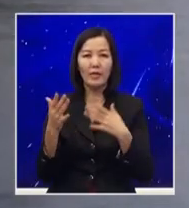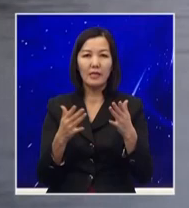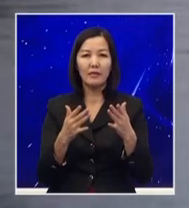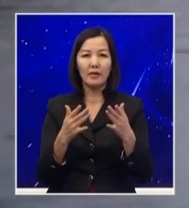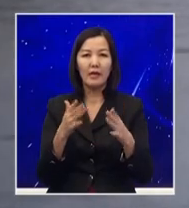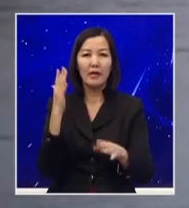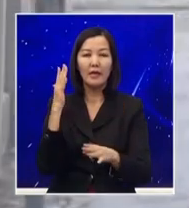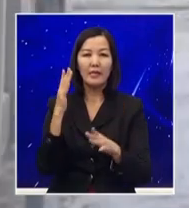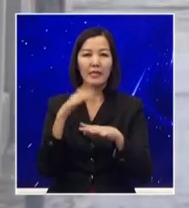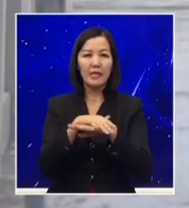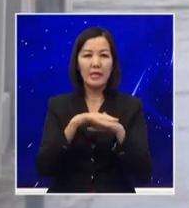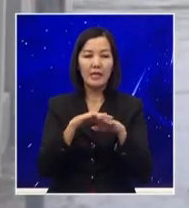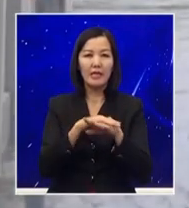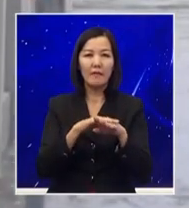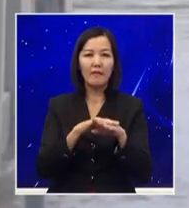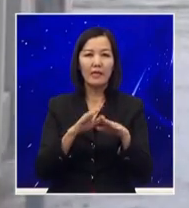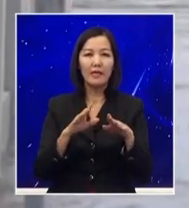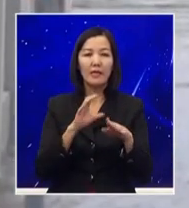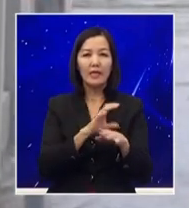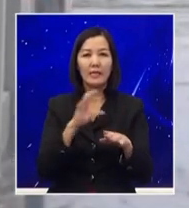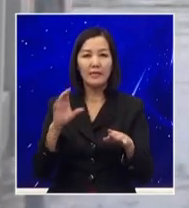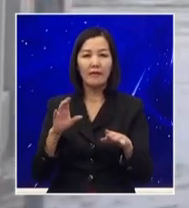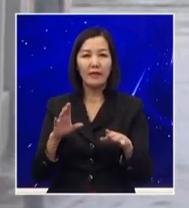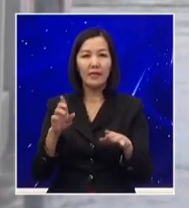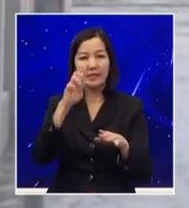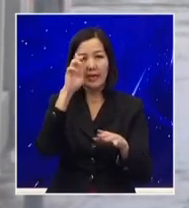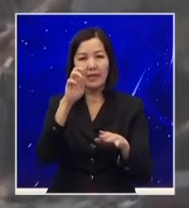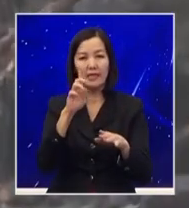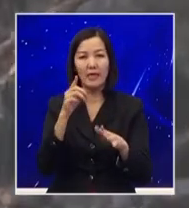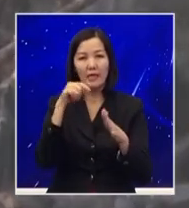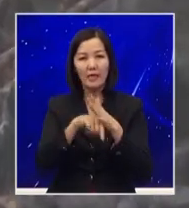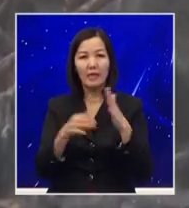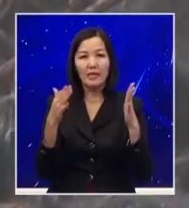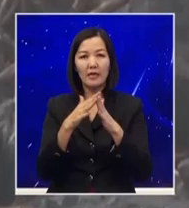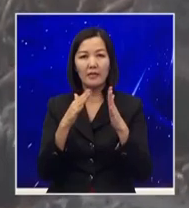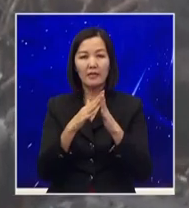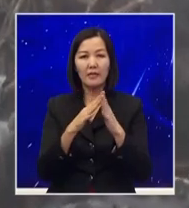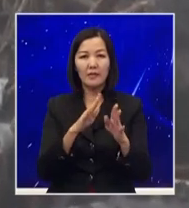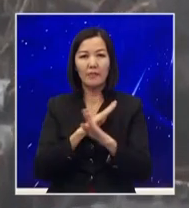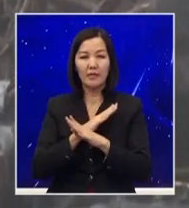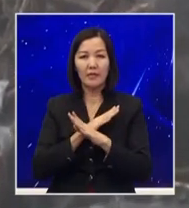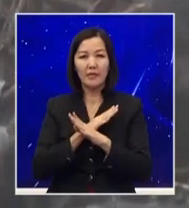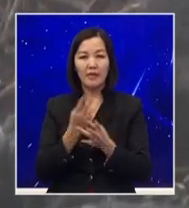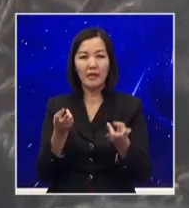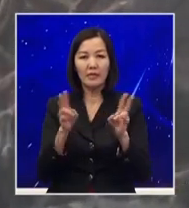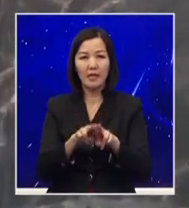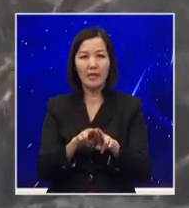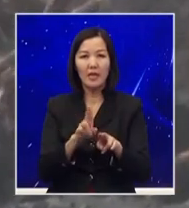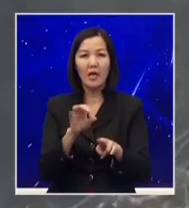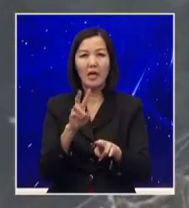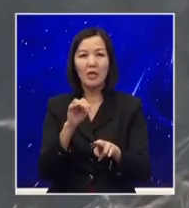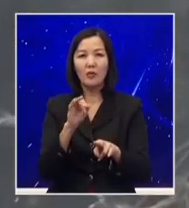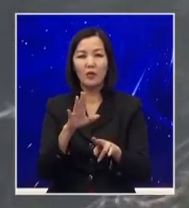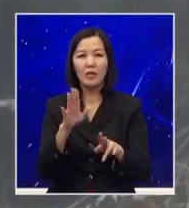гватемальская деревня Киче на севере страны. Находившиеся в домах люди оказались в смертельной ловушке. В Гондурасе